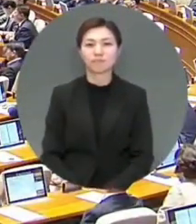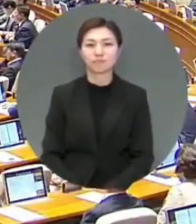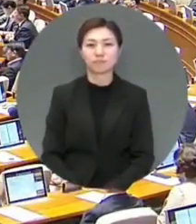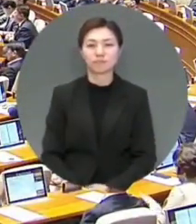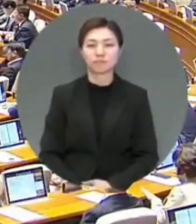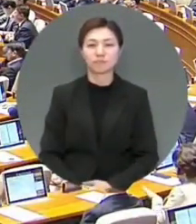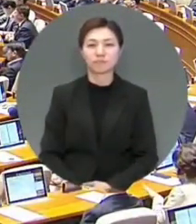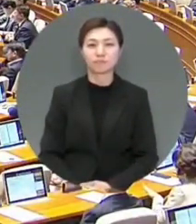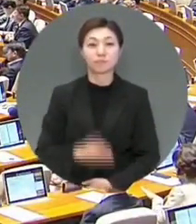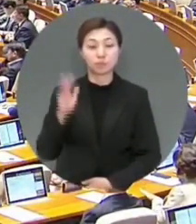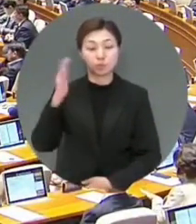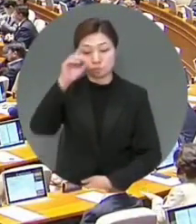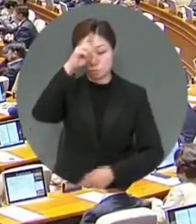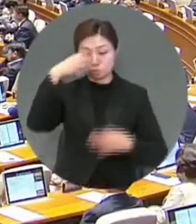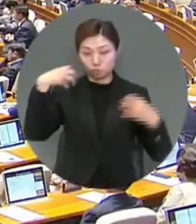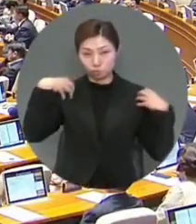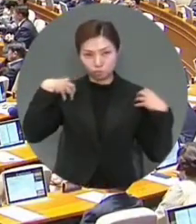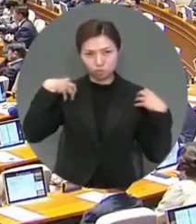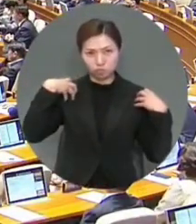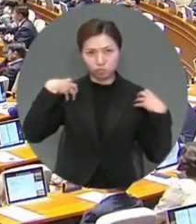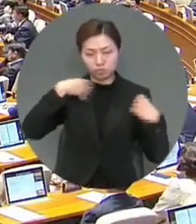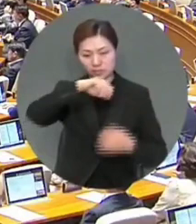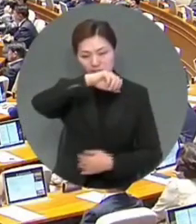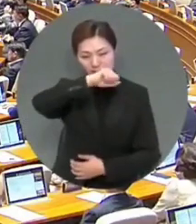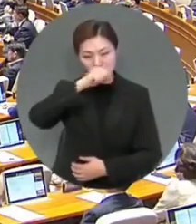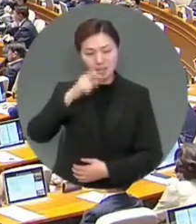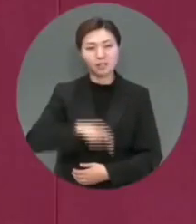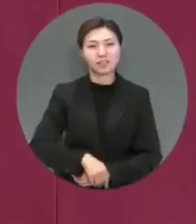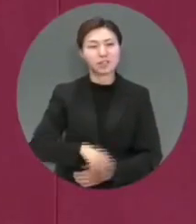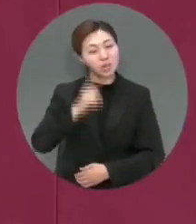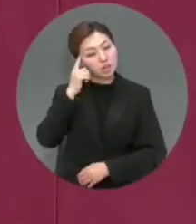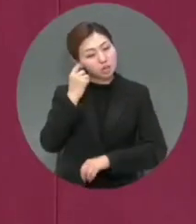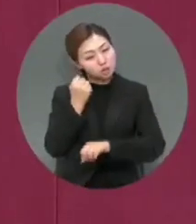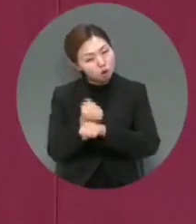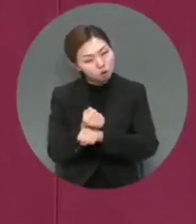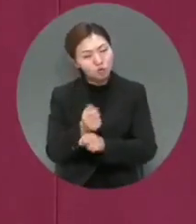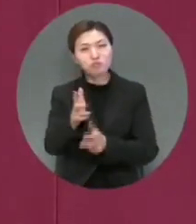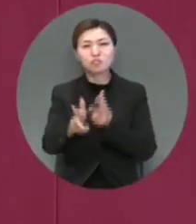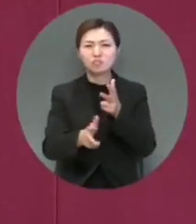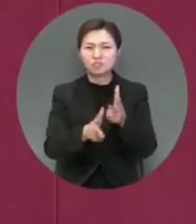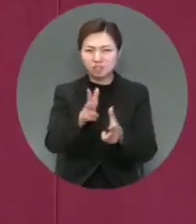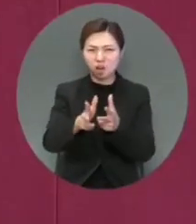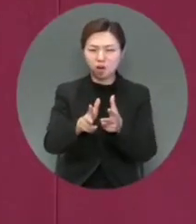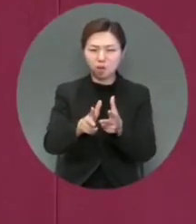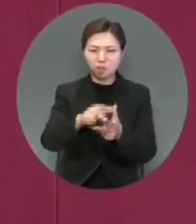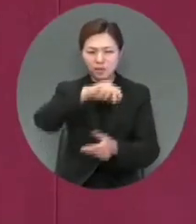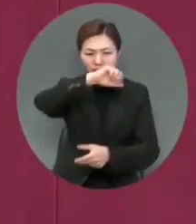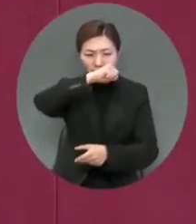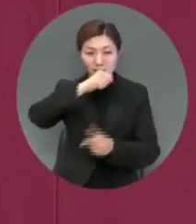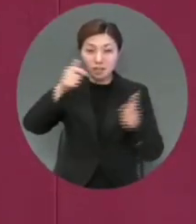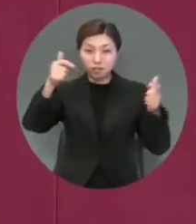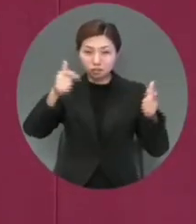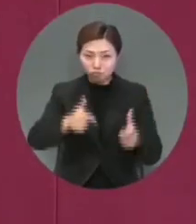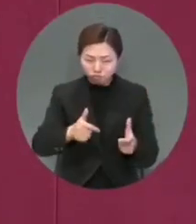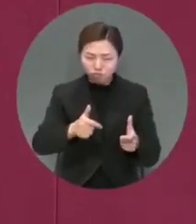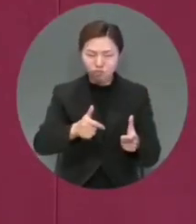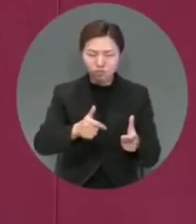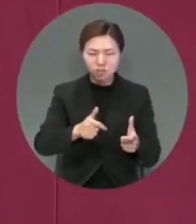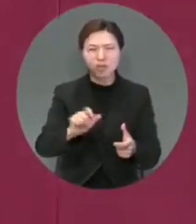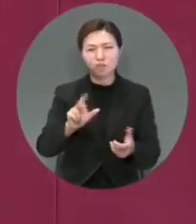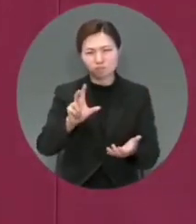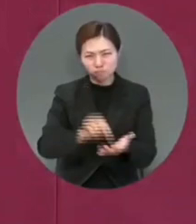최근 국가재정 R&D에 지출 조정 과정에서 제기되는 고용 불안 등의 우려에